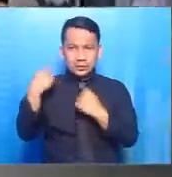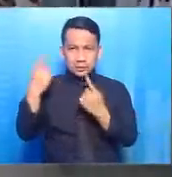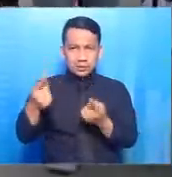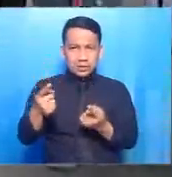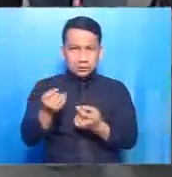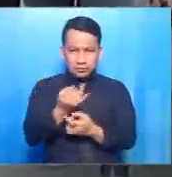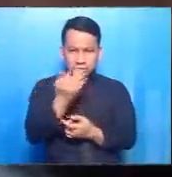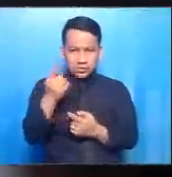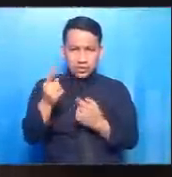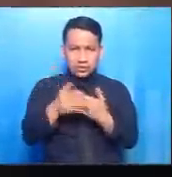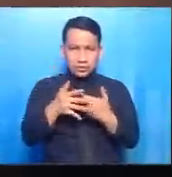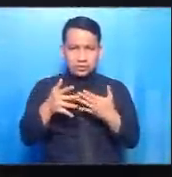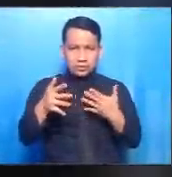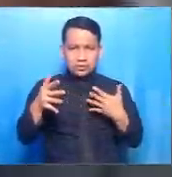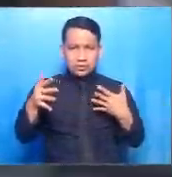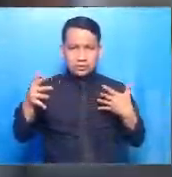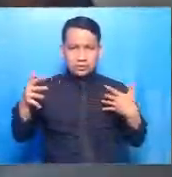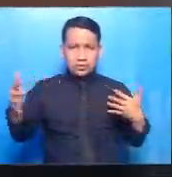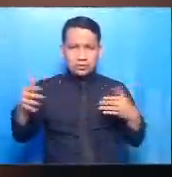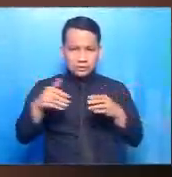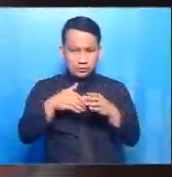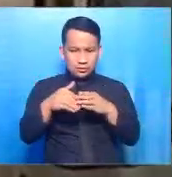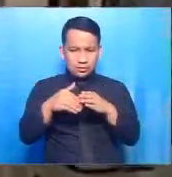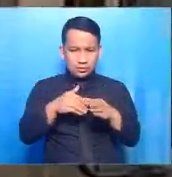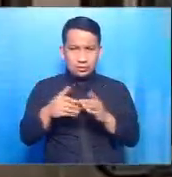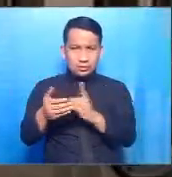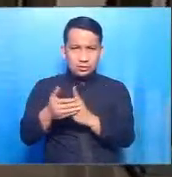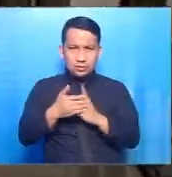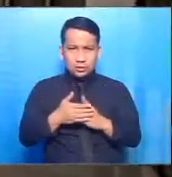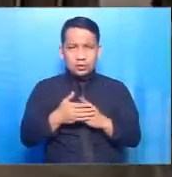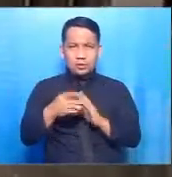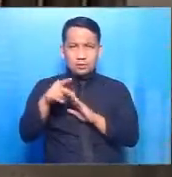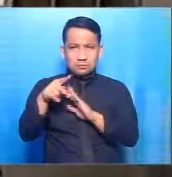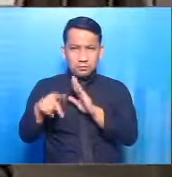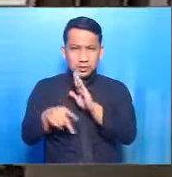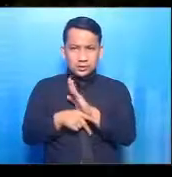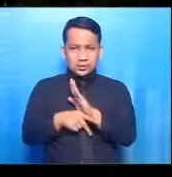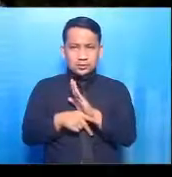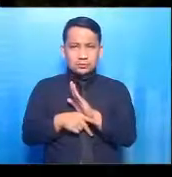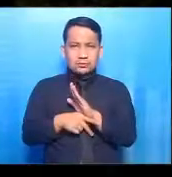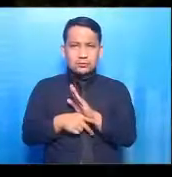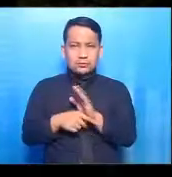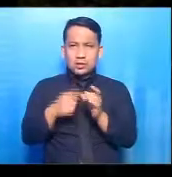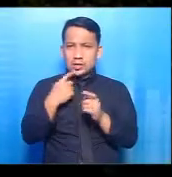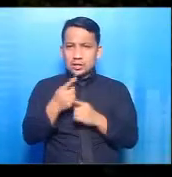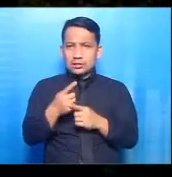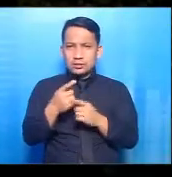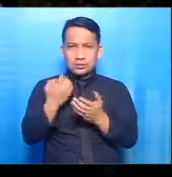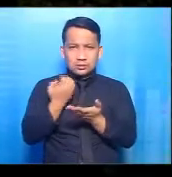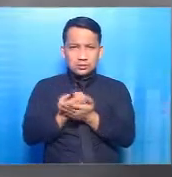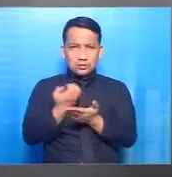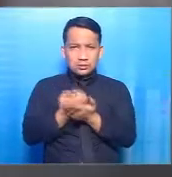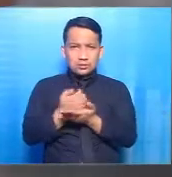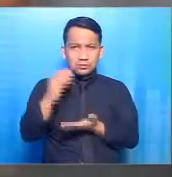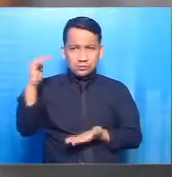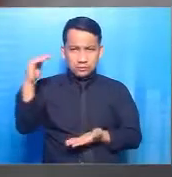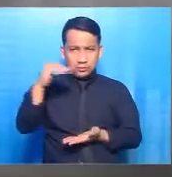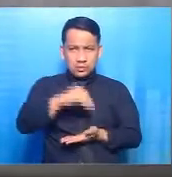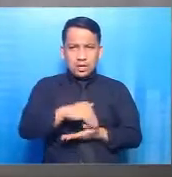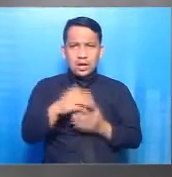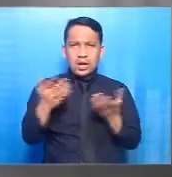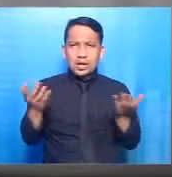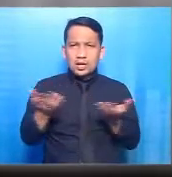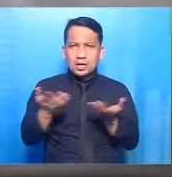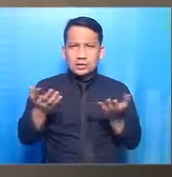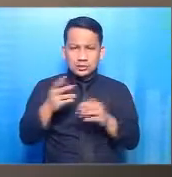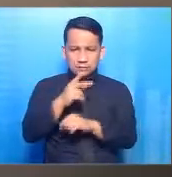ng ilang buwan, unti-unting niluwagan ang COVID-19 restrictions bilang pagdugon sa naghihingalong ekonomiya. Pero nasaan na nga